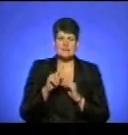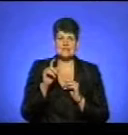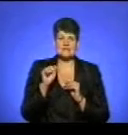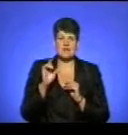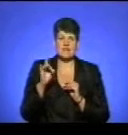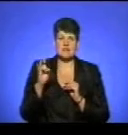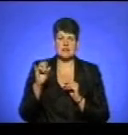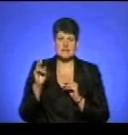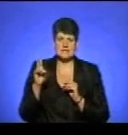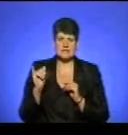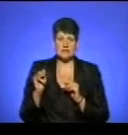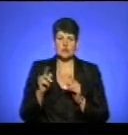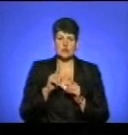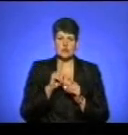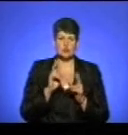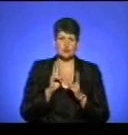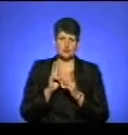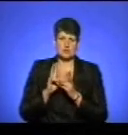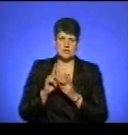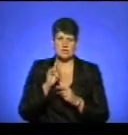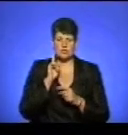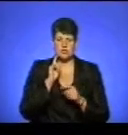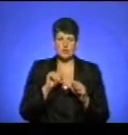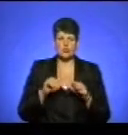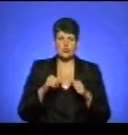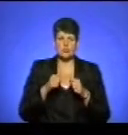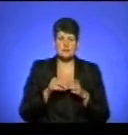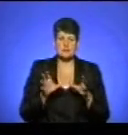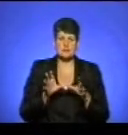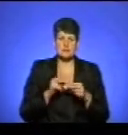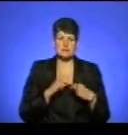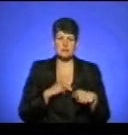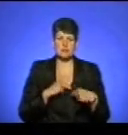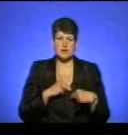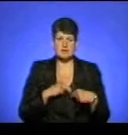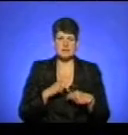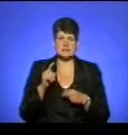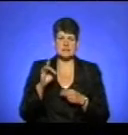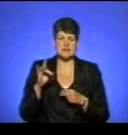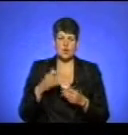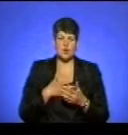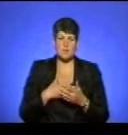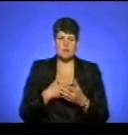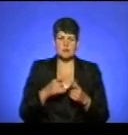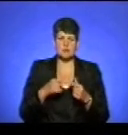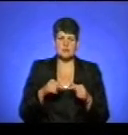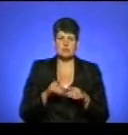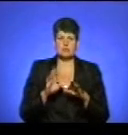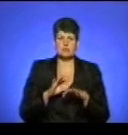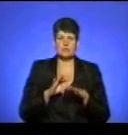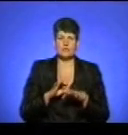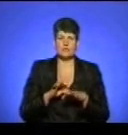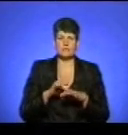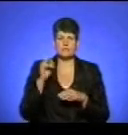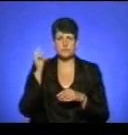зарваницькі зустрічі. Це молодіжна комісія нашої архієпархії у співпраці з Зарваницькою ініціативою, громадською організацією, проводить відкритий